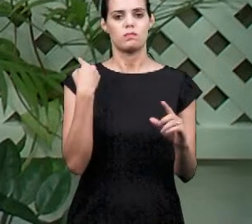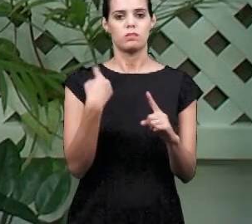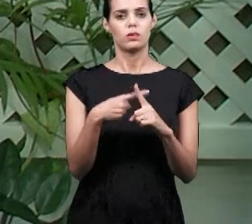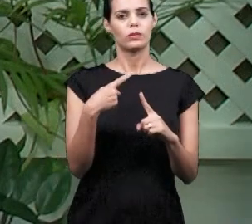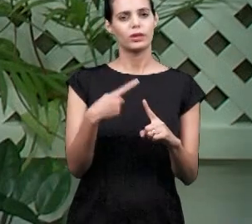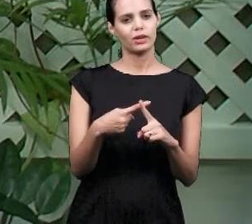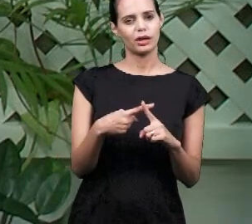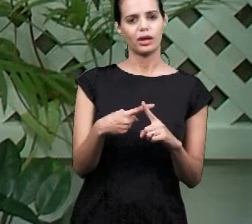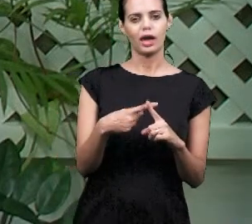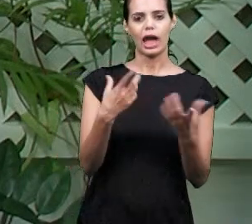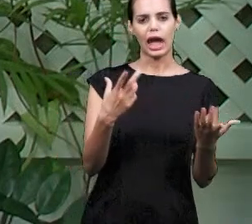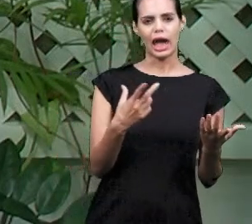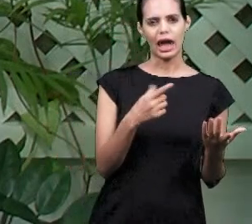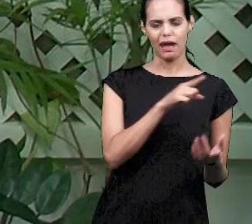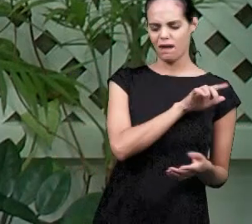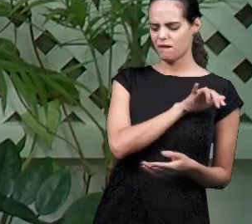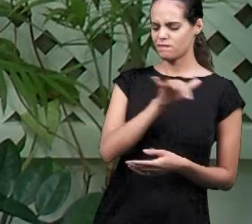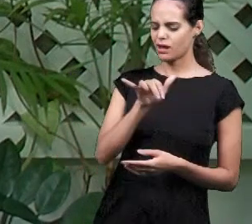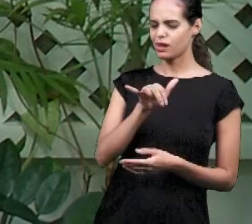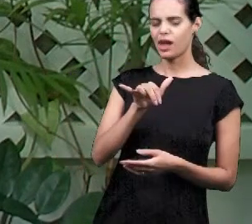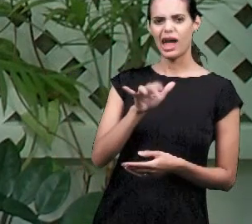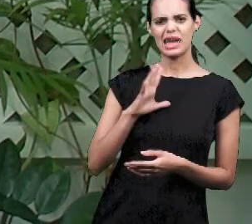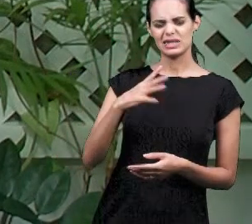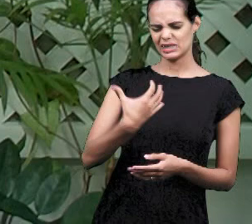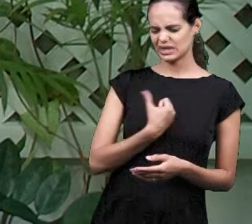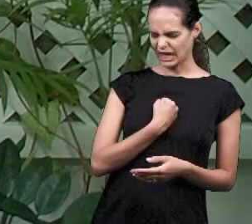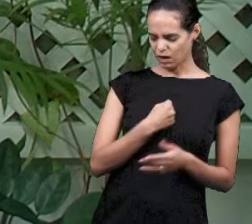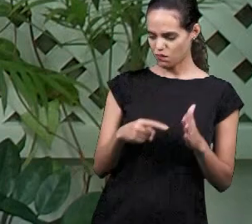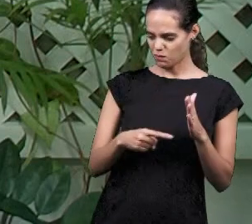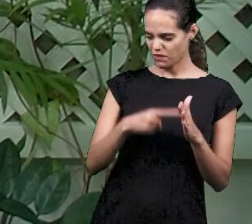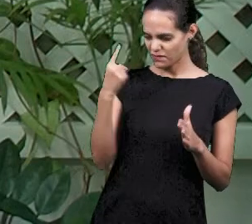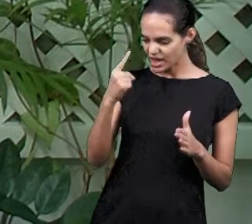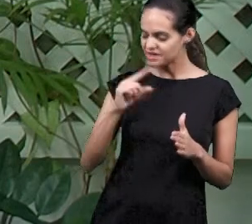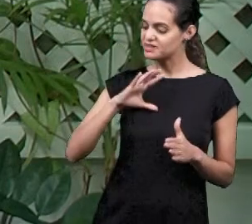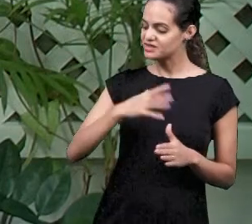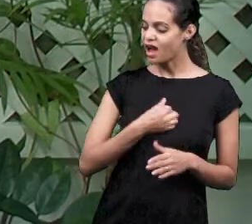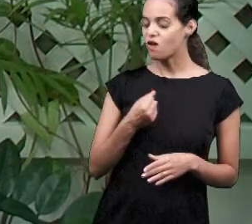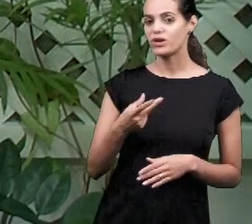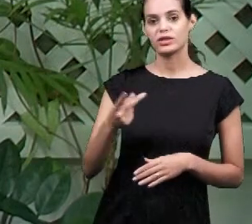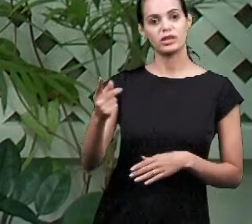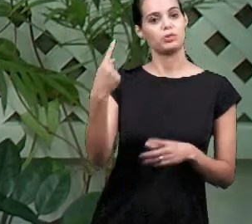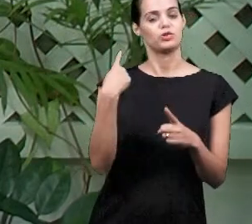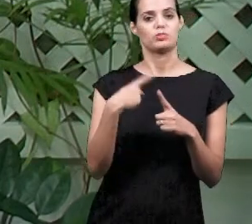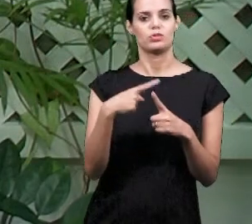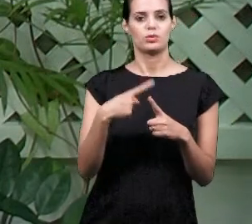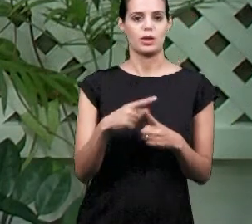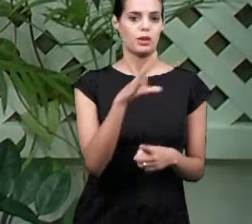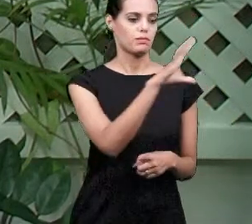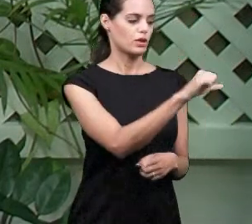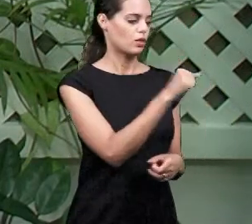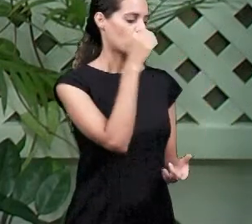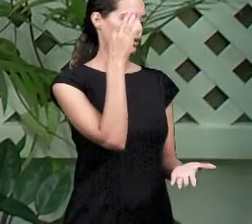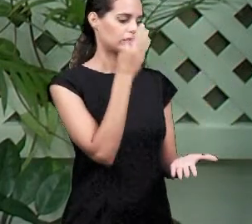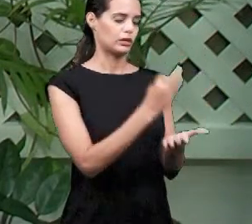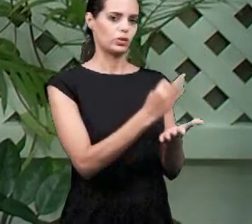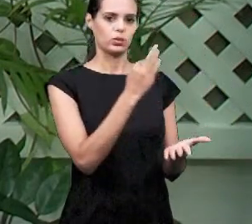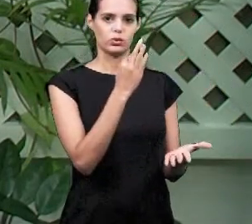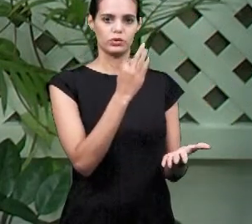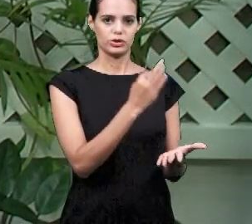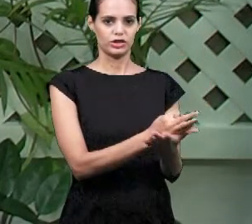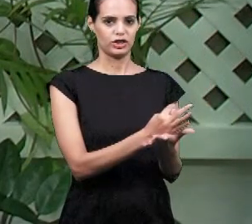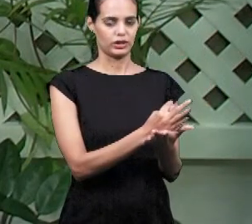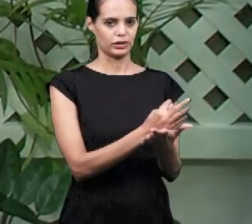bien. Où se trouve la doctrine dans les rencontres de Jésus avec les personnes dans son ministère ici sur la